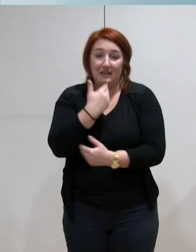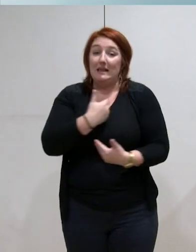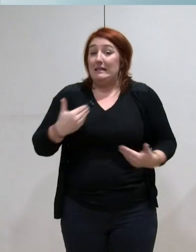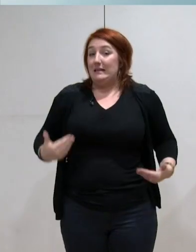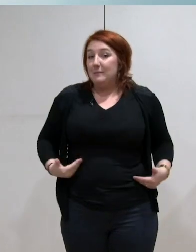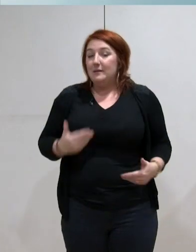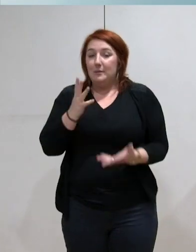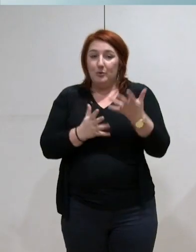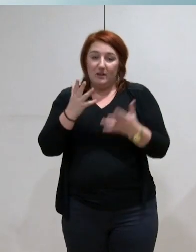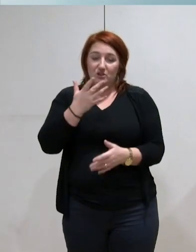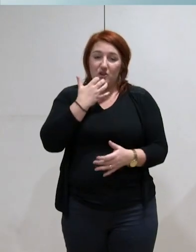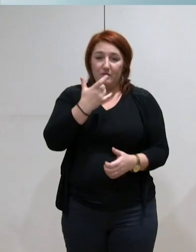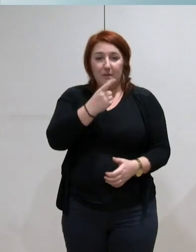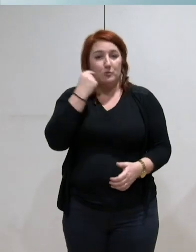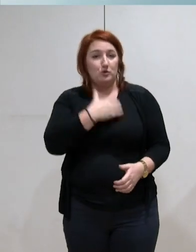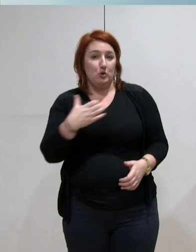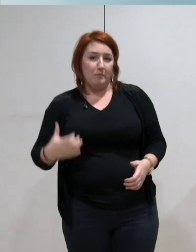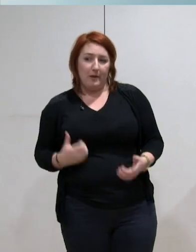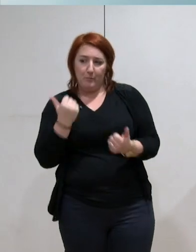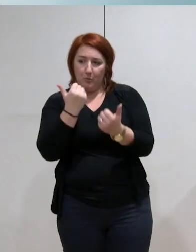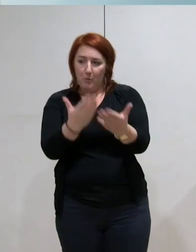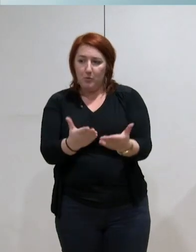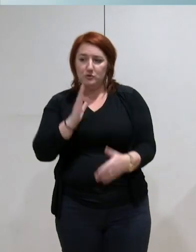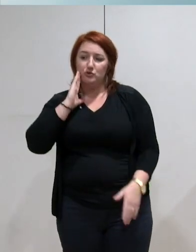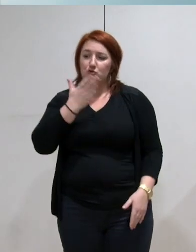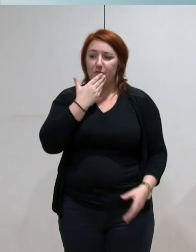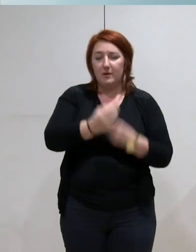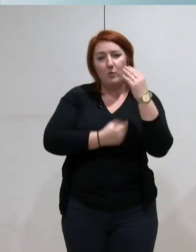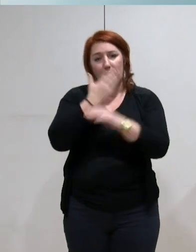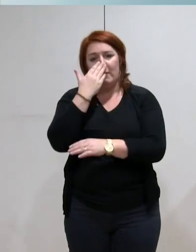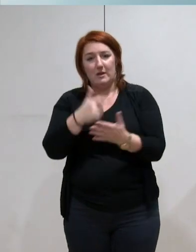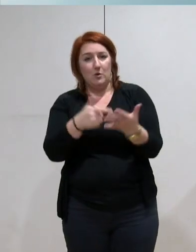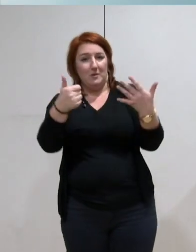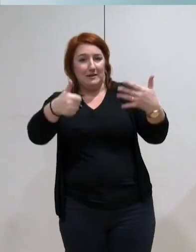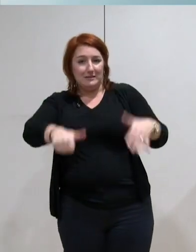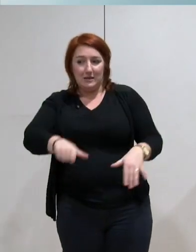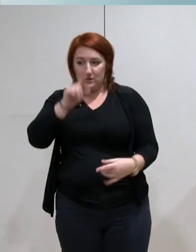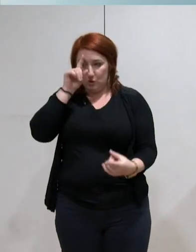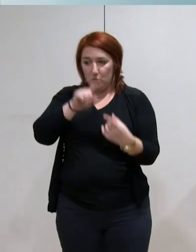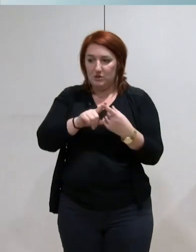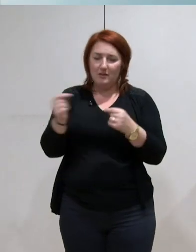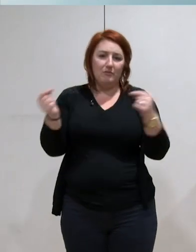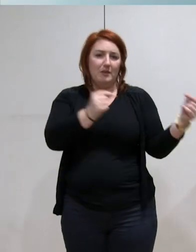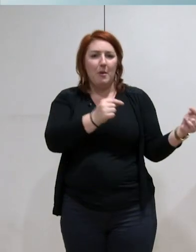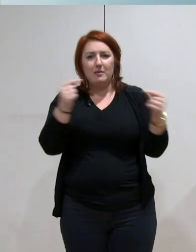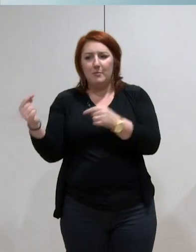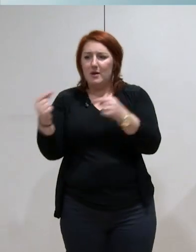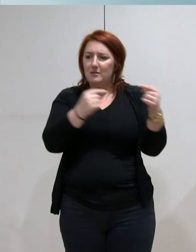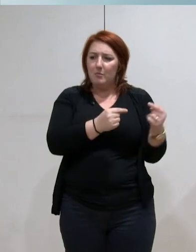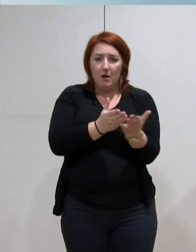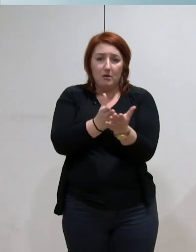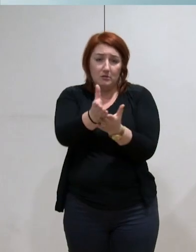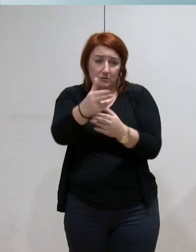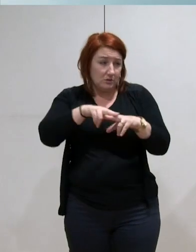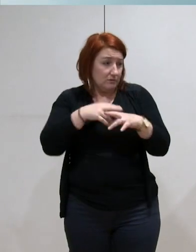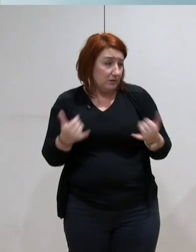peut-être proposer à Monsieur le Maire au mois de janvier ou février 2016 pour arrêter tous ces débats qui n'ont pas beaucoup de sens à